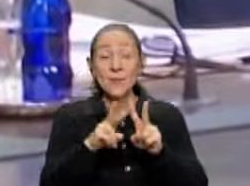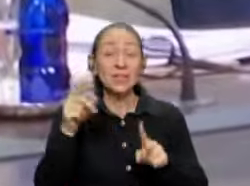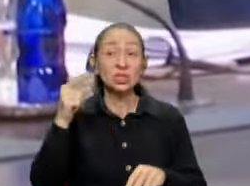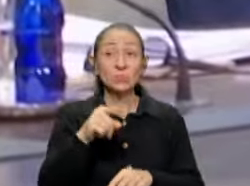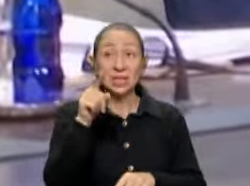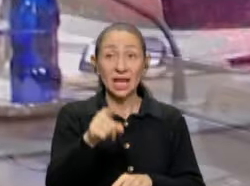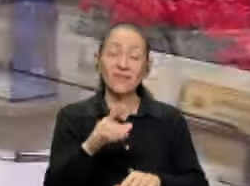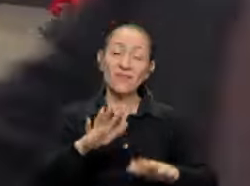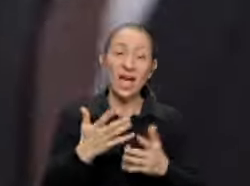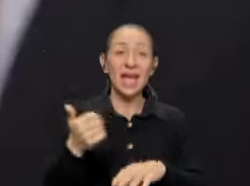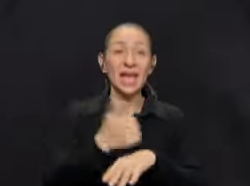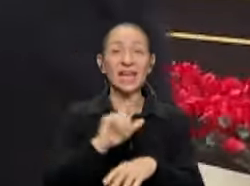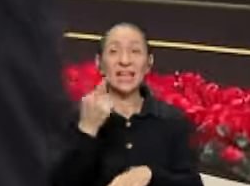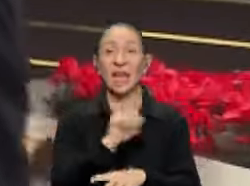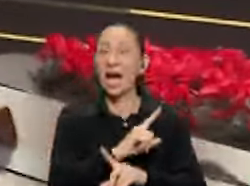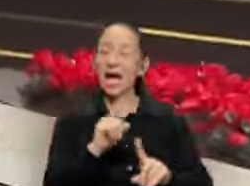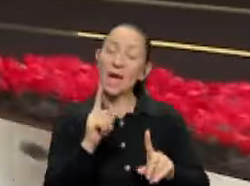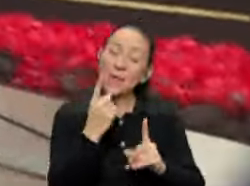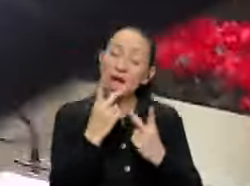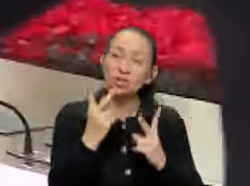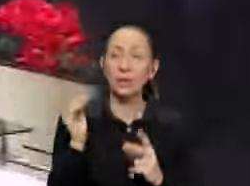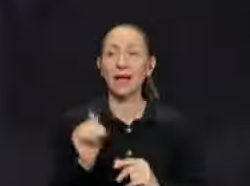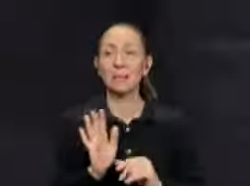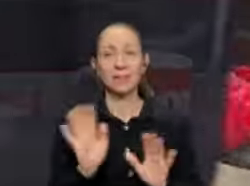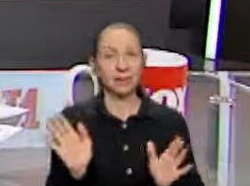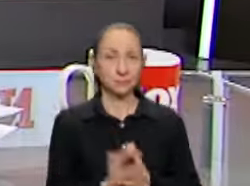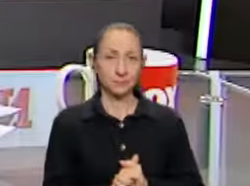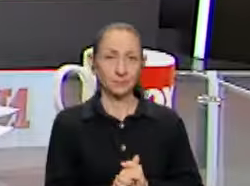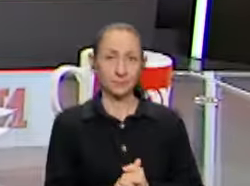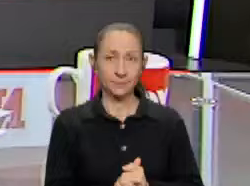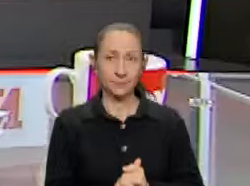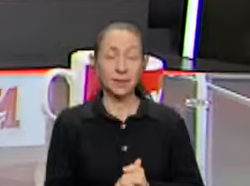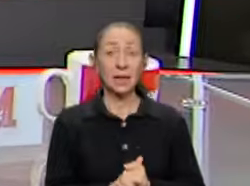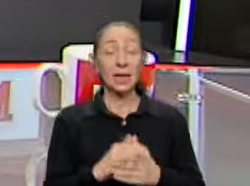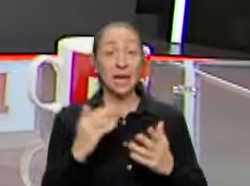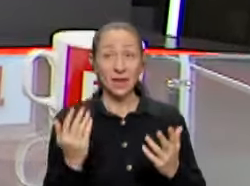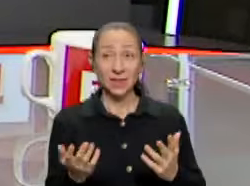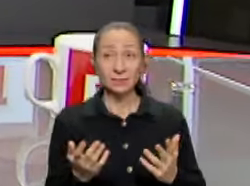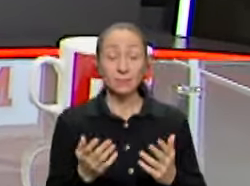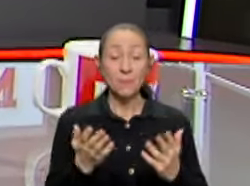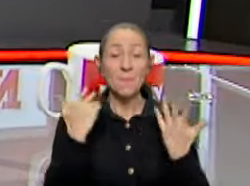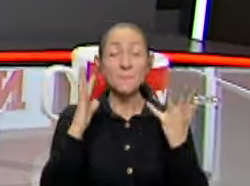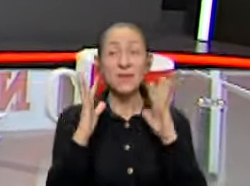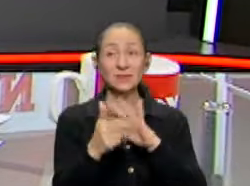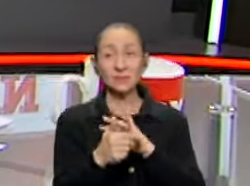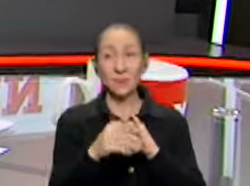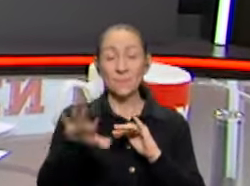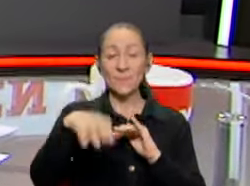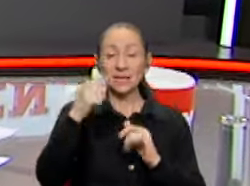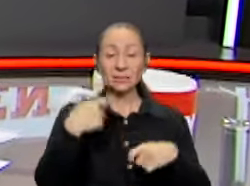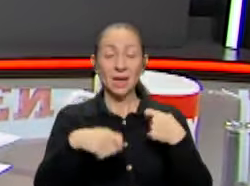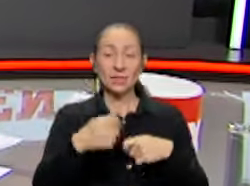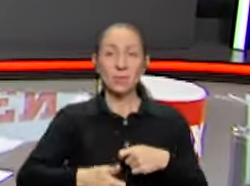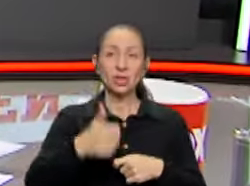Şimşek'ten ya da iktidardan henüz açıklama gelmedi Efendim mevsimlik Merkez